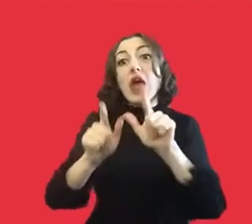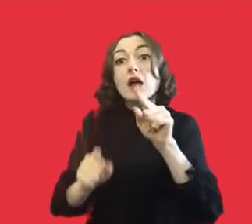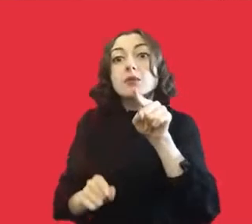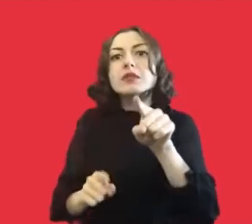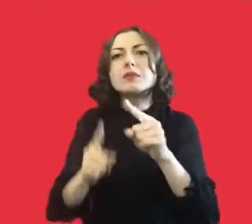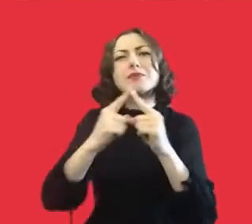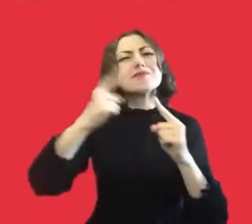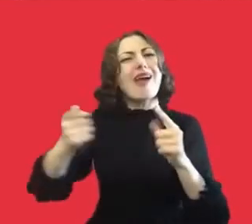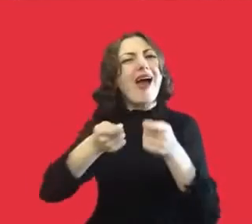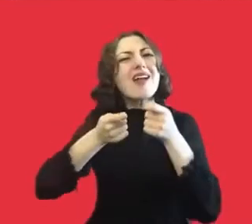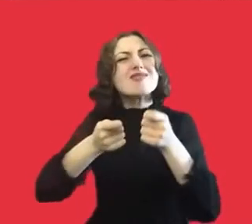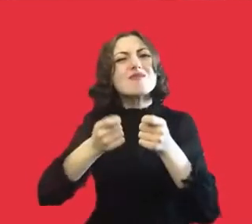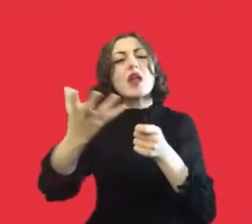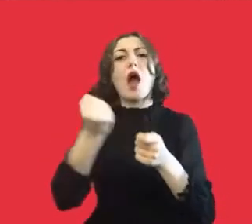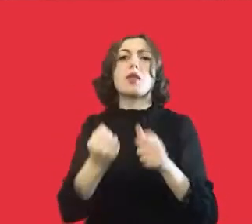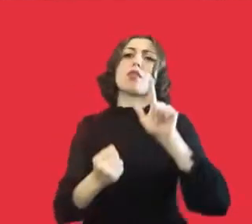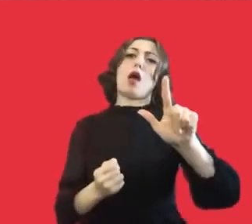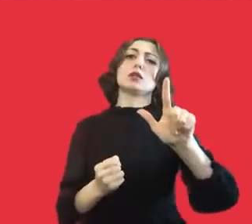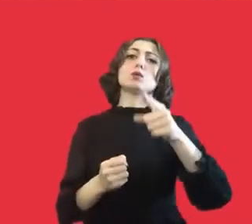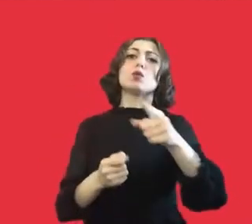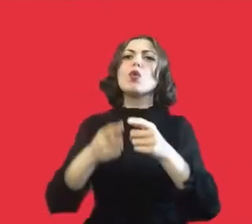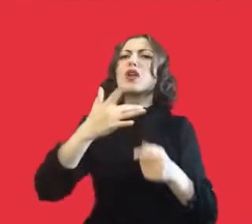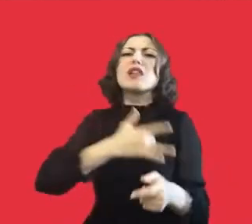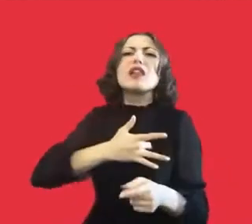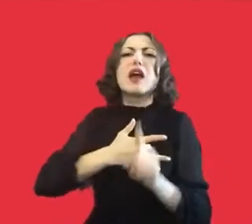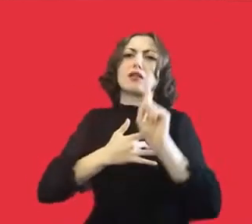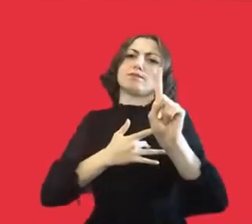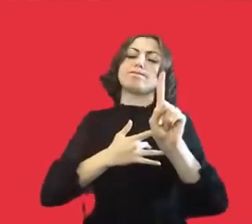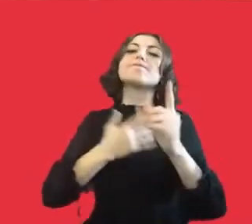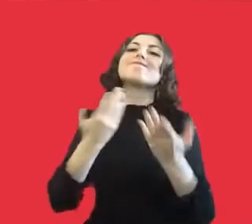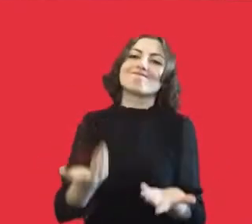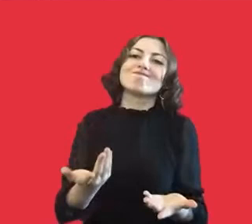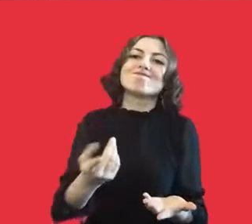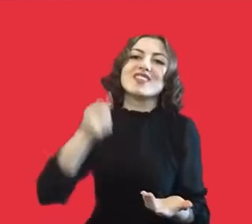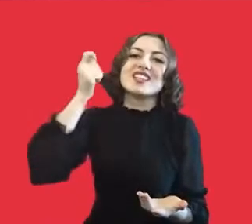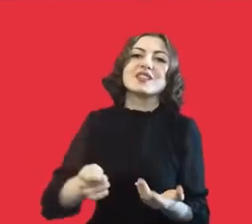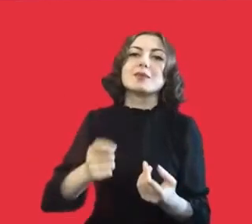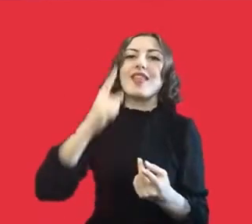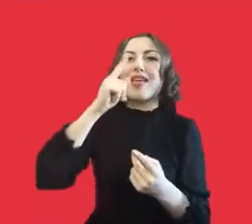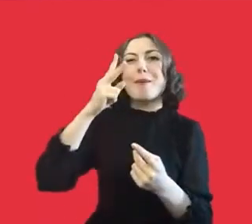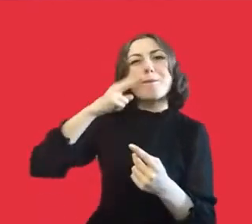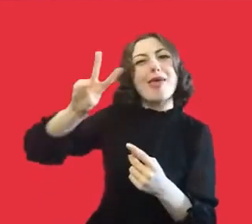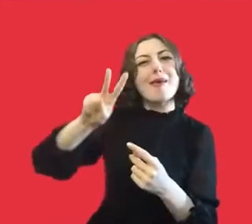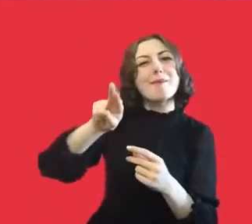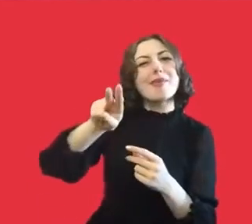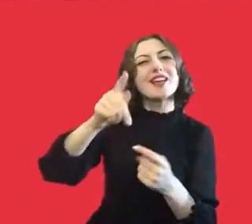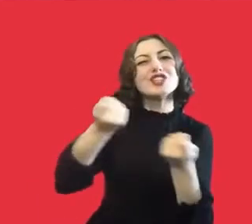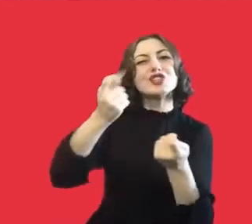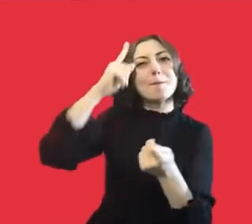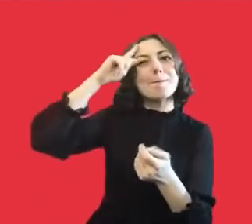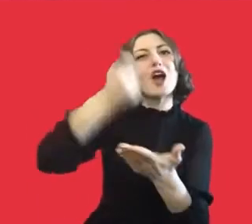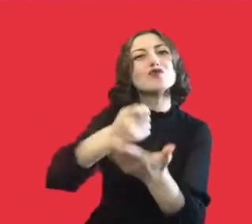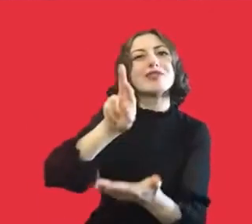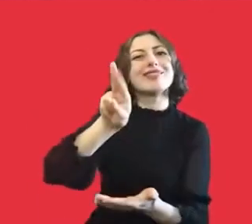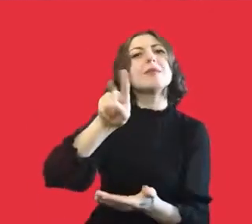eğitimler alınması gerekiyor. Gönüllülük bir aslında tıpkı bir iş başvurusu gibi ele alınması gereken disiplinli